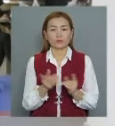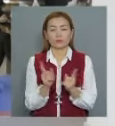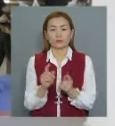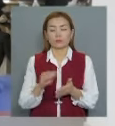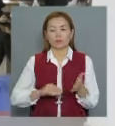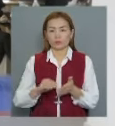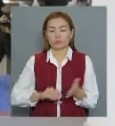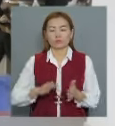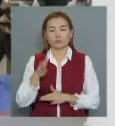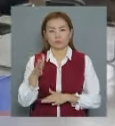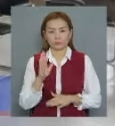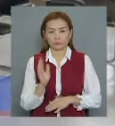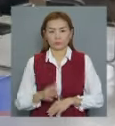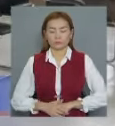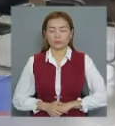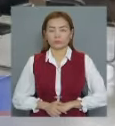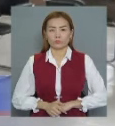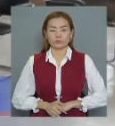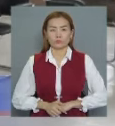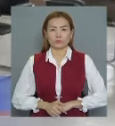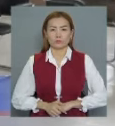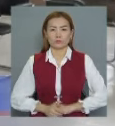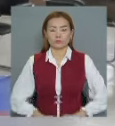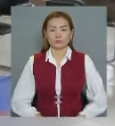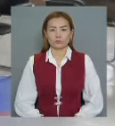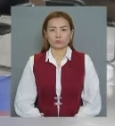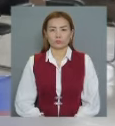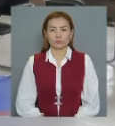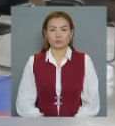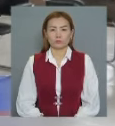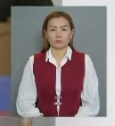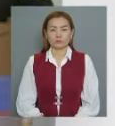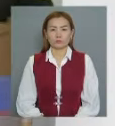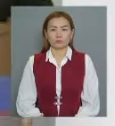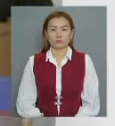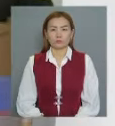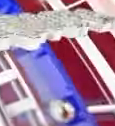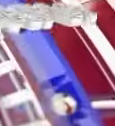кездесулерді алдағы уақытта да өткізу жоспарлануда. Қазбек Айтқалиев, Алмат Мұрат, Махамбет ауданынан.